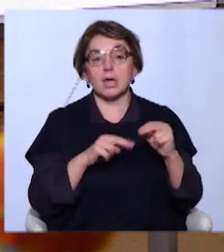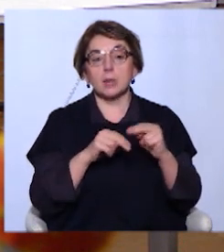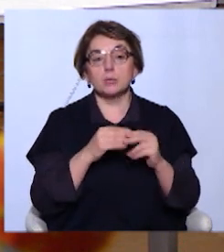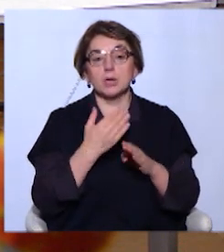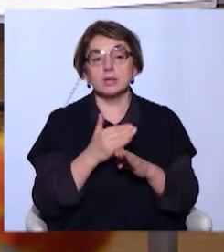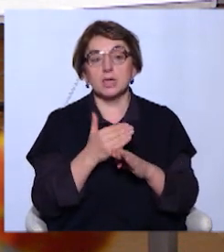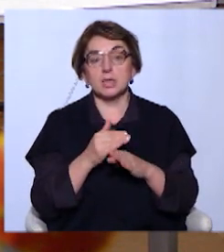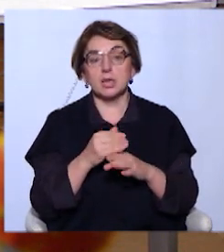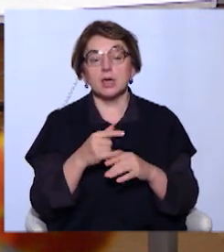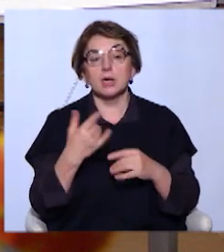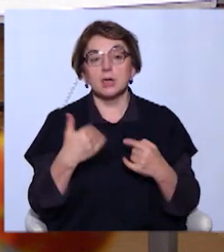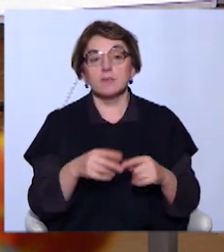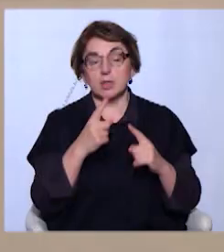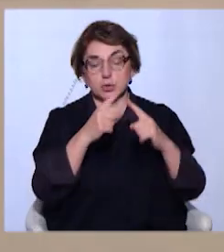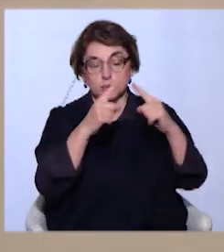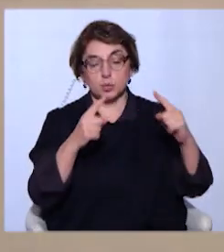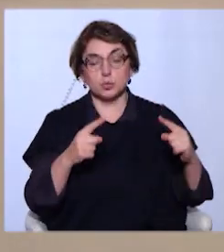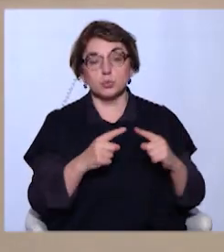ბენზოლის სტრუქტურა კი მოგვიანებით